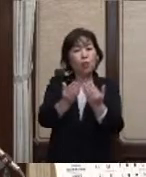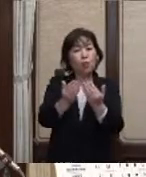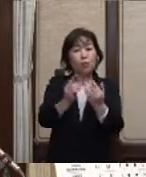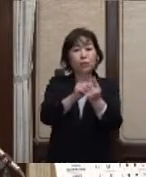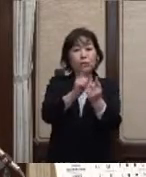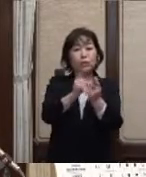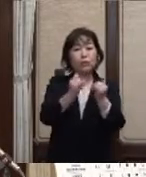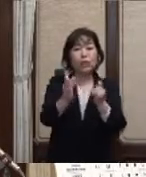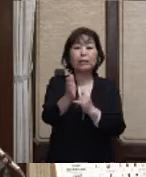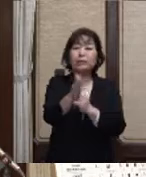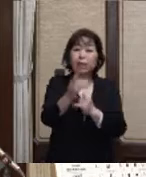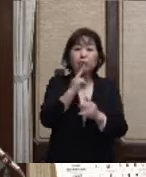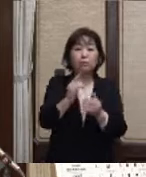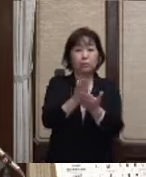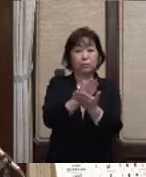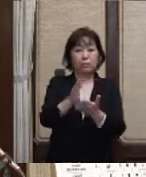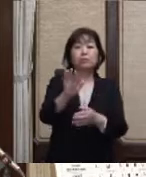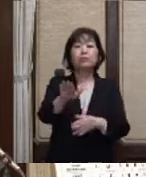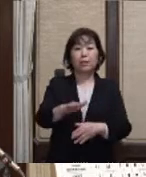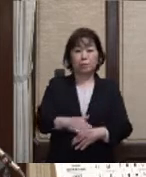ないということです。